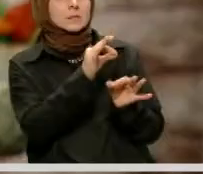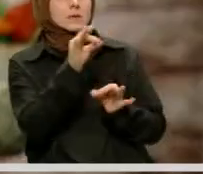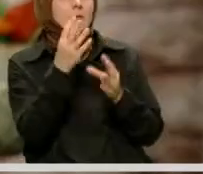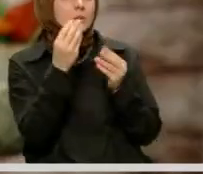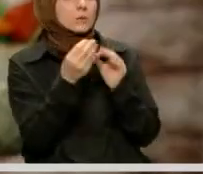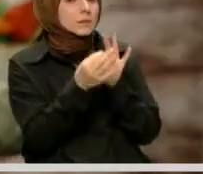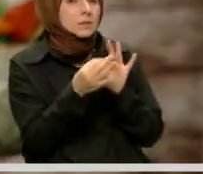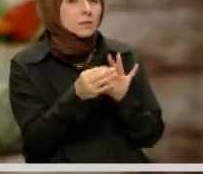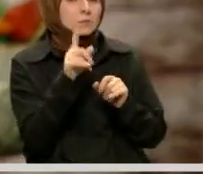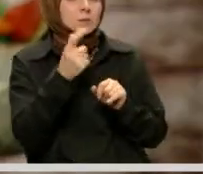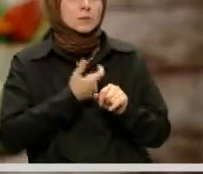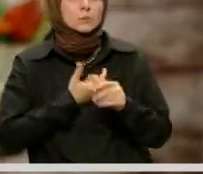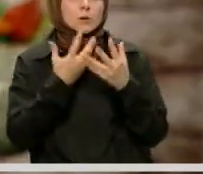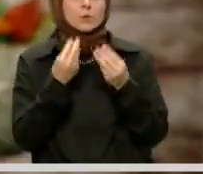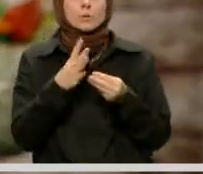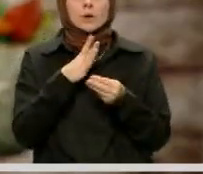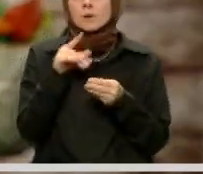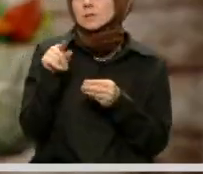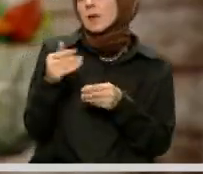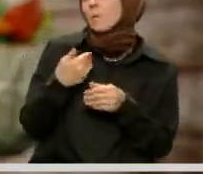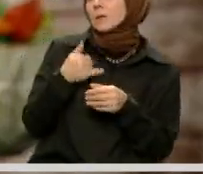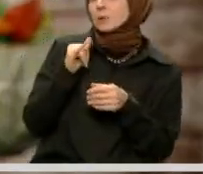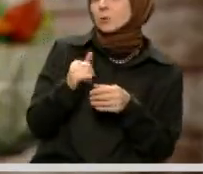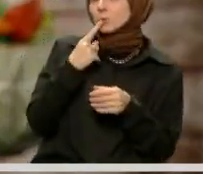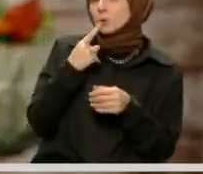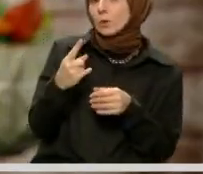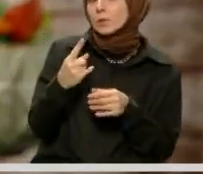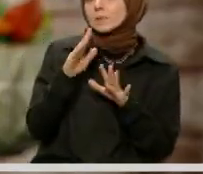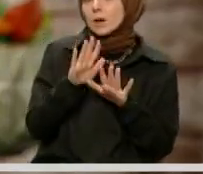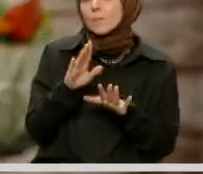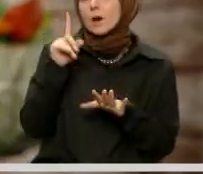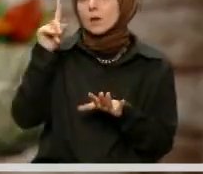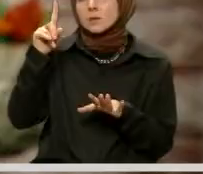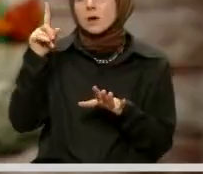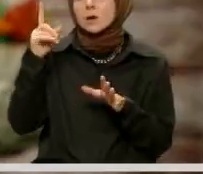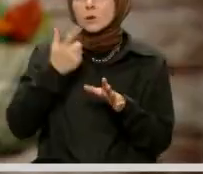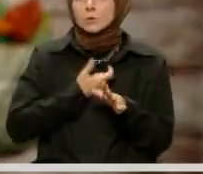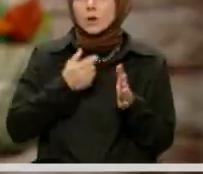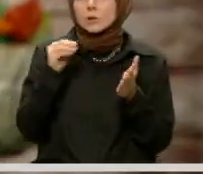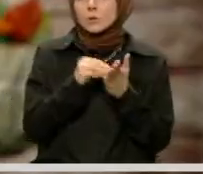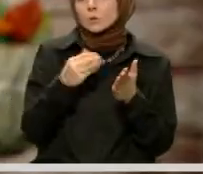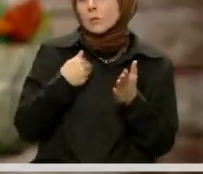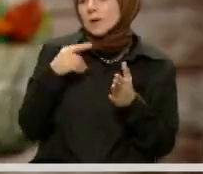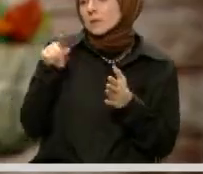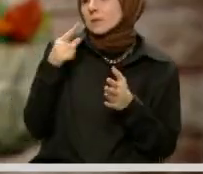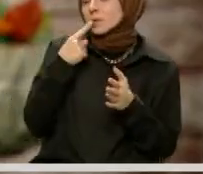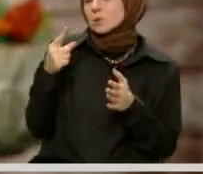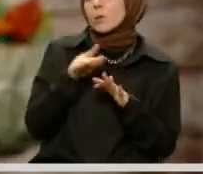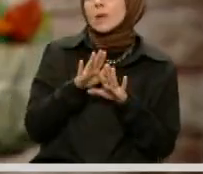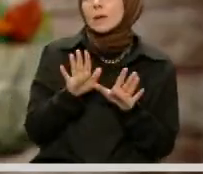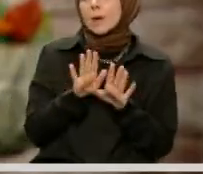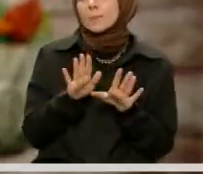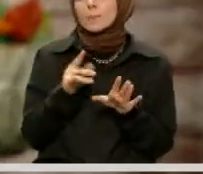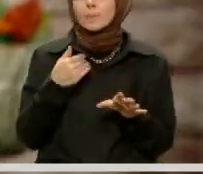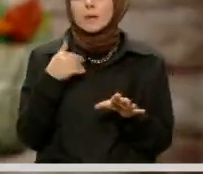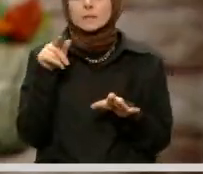koydu. Sen bana bu kötü sözü söyledin ama ben söyleyemem, Allah o kuralı da koydu. Ben sana zarar verecek bir müdahalede